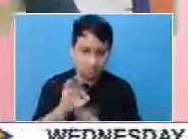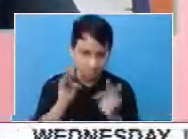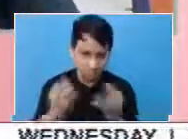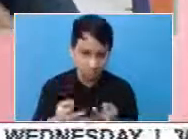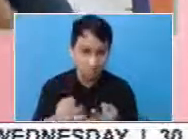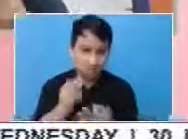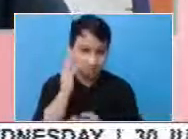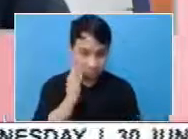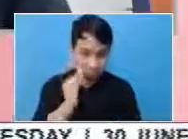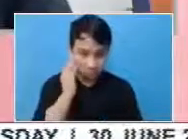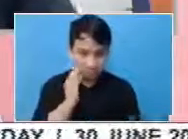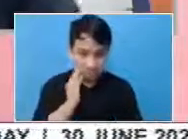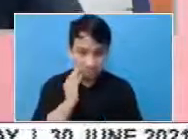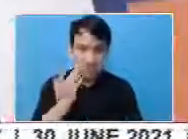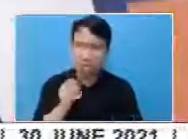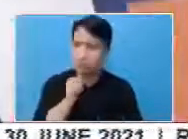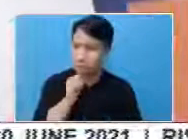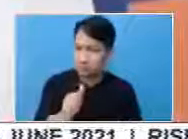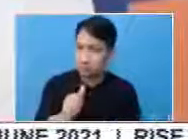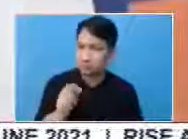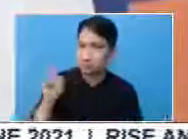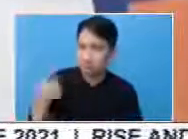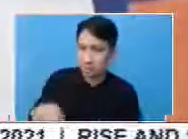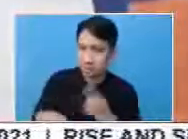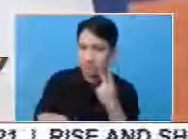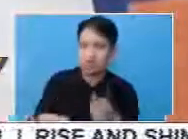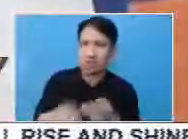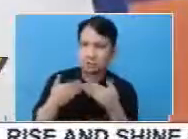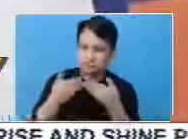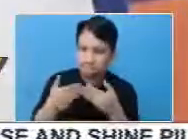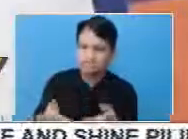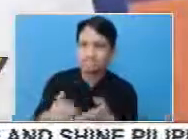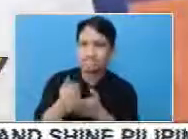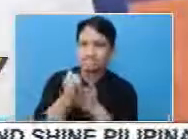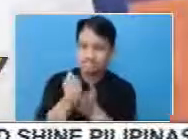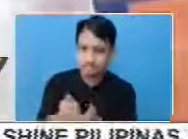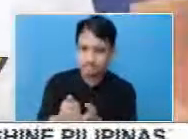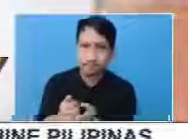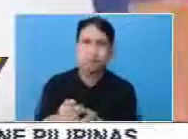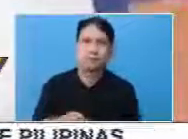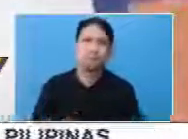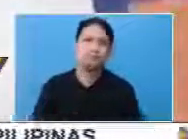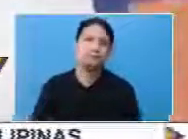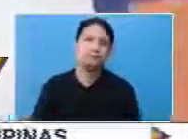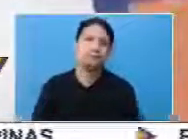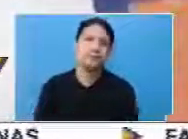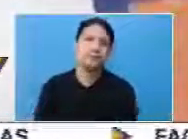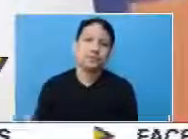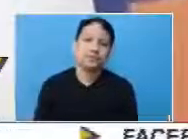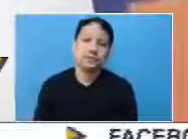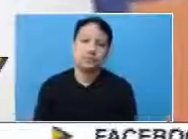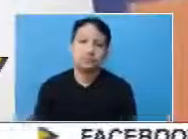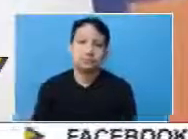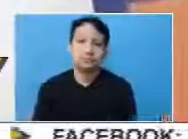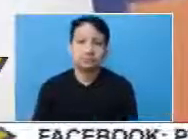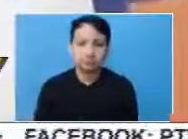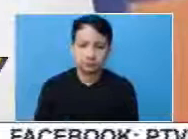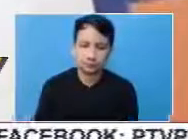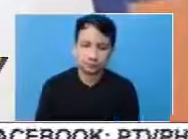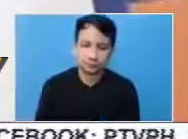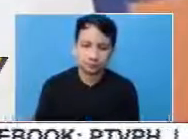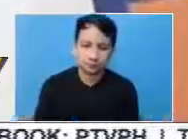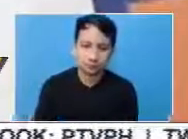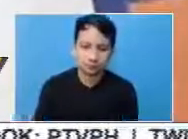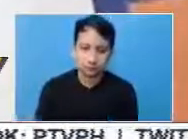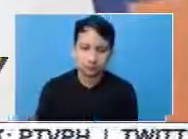Opo, sir, marami naman po tayong mga linya na open tungkol dyan na pwede po nilang pagsabihan no, nang hindi po malalaman yung kanilang identity. Ang mahalaga